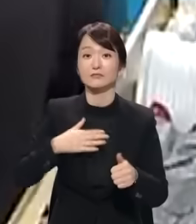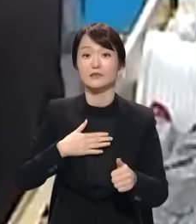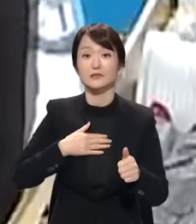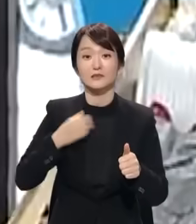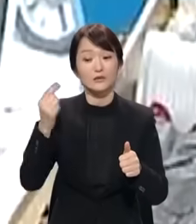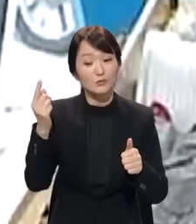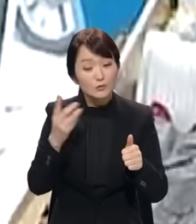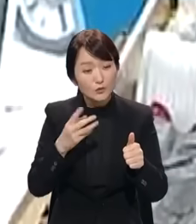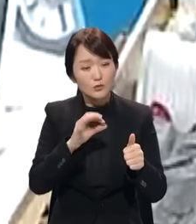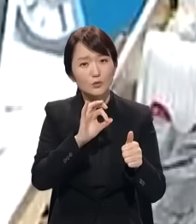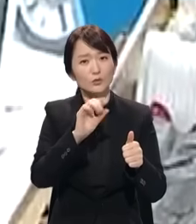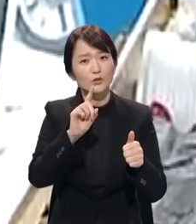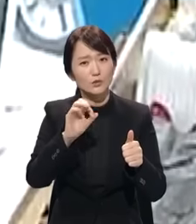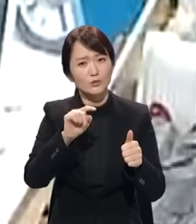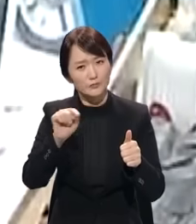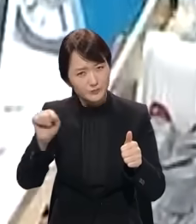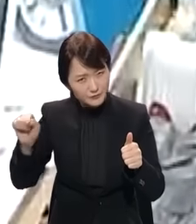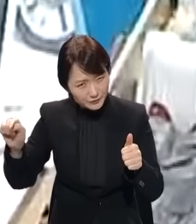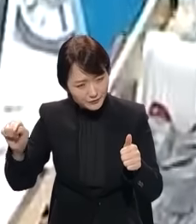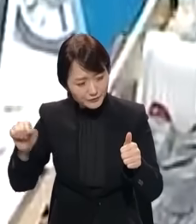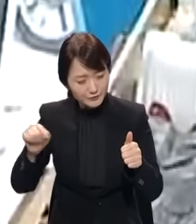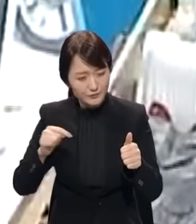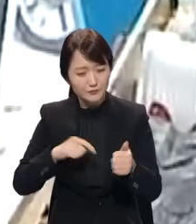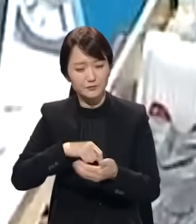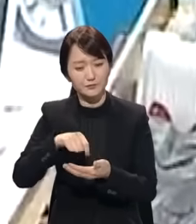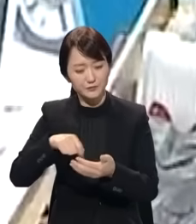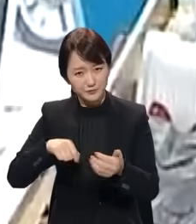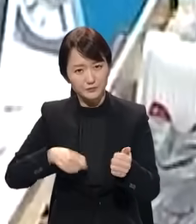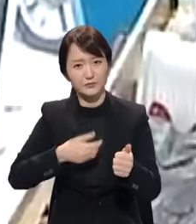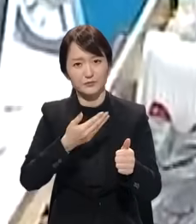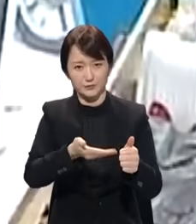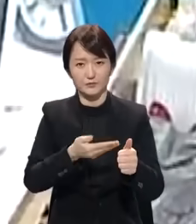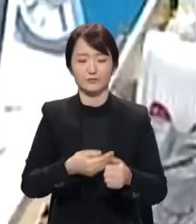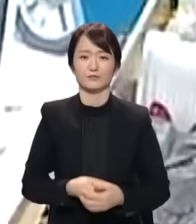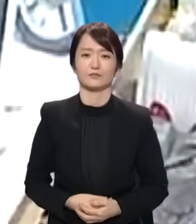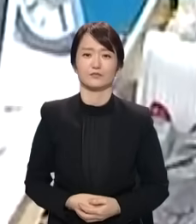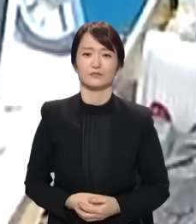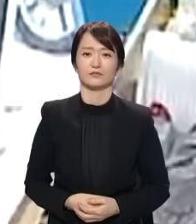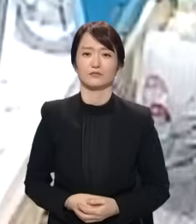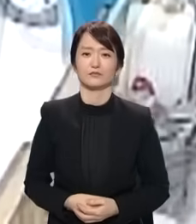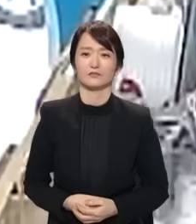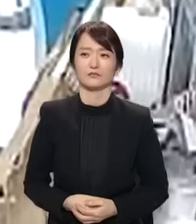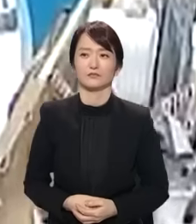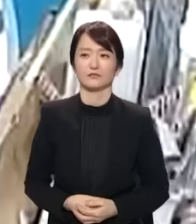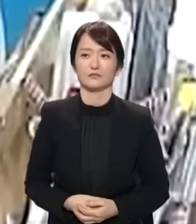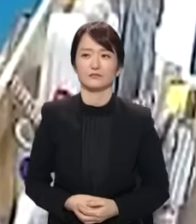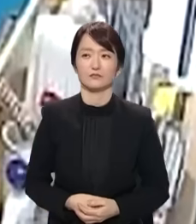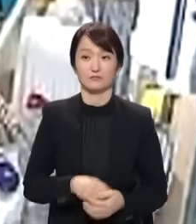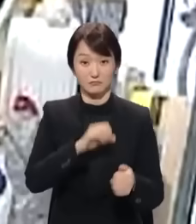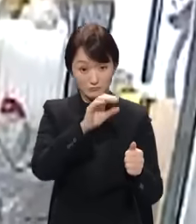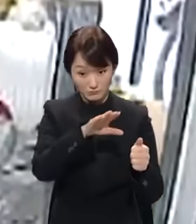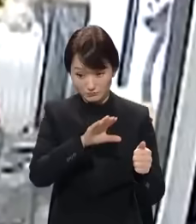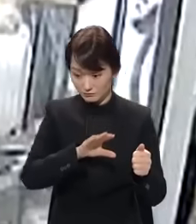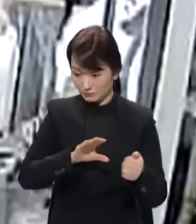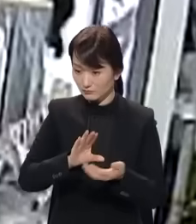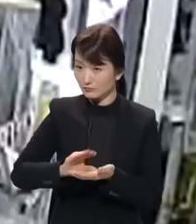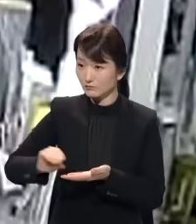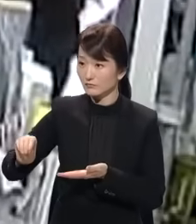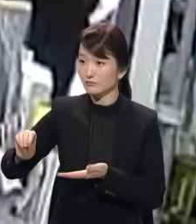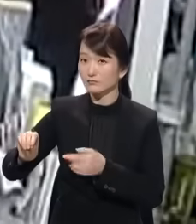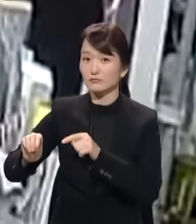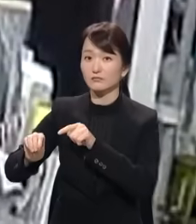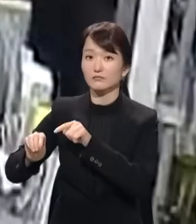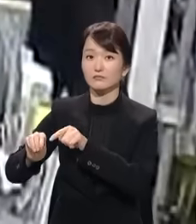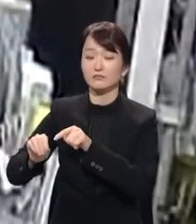말이죠. 010111에 아, 하면서 막 연락처까지 호기롭게 저렇게 얘기를 해줘요. 자, 저렇게 다 얘기해주고 나갔어. 어,